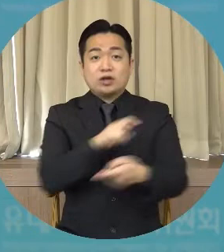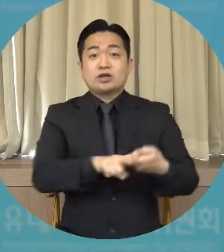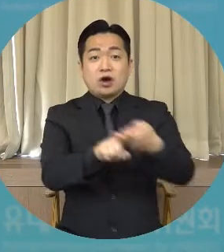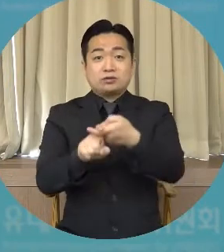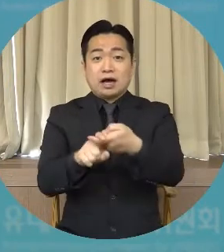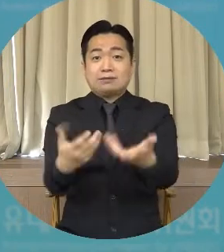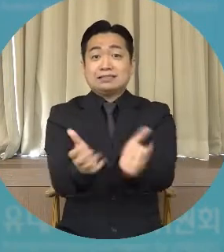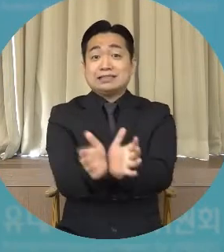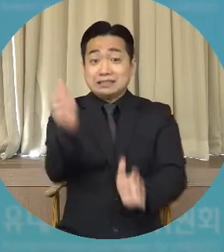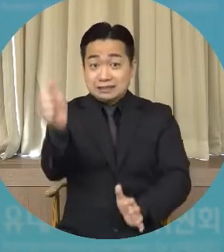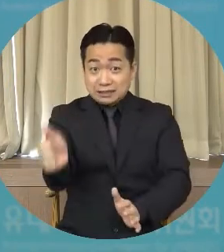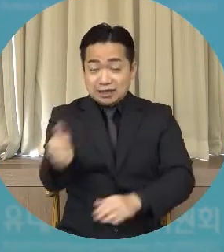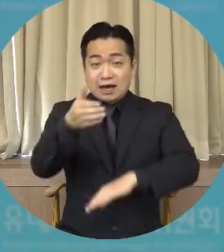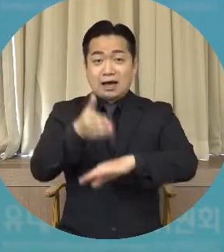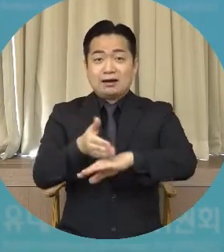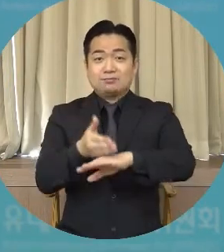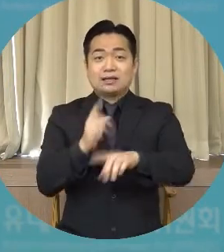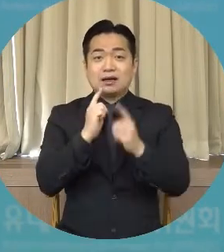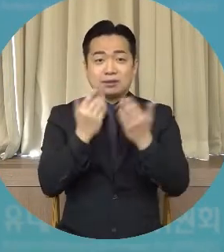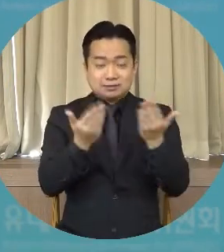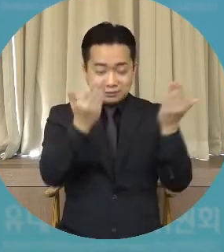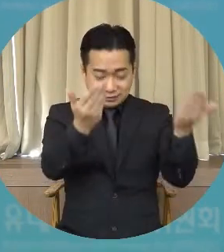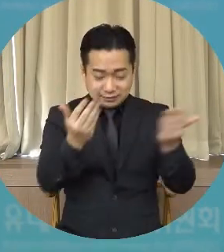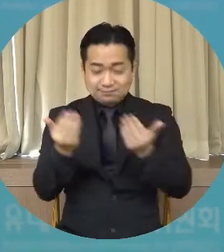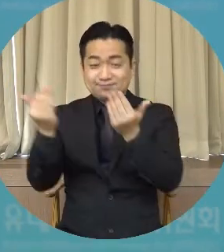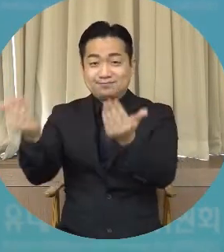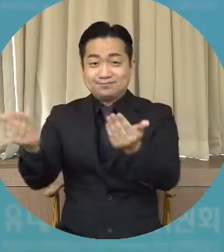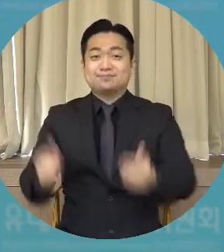세계노인인권연합의장님께 감사의 말씀을 드립니다.